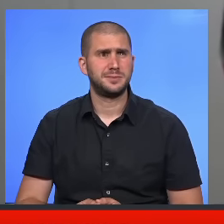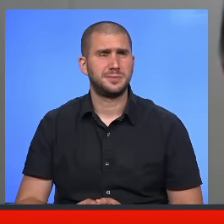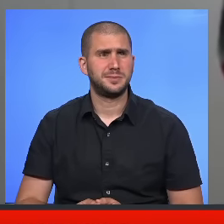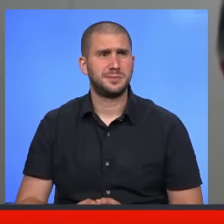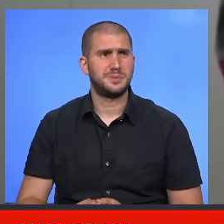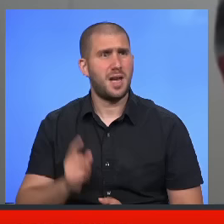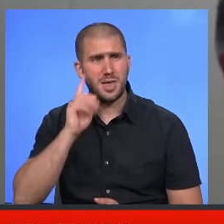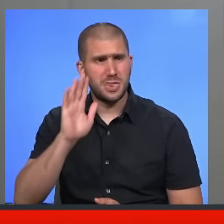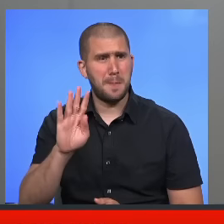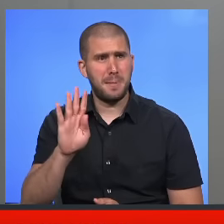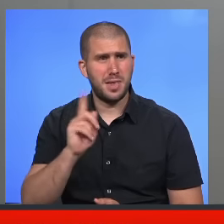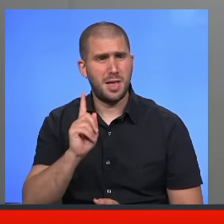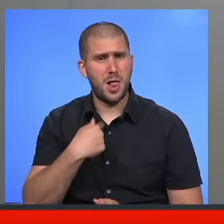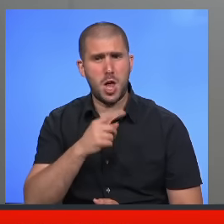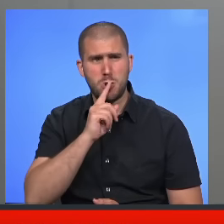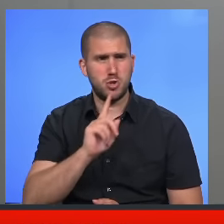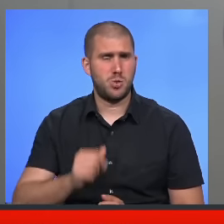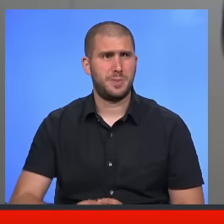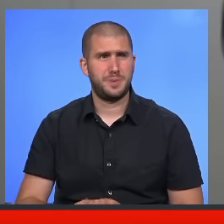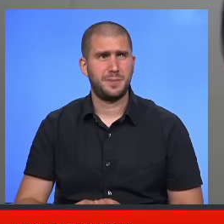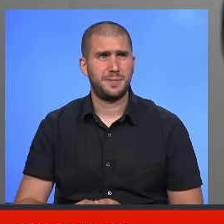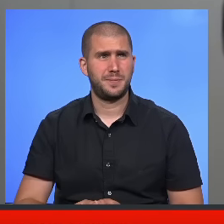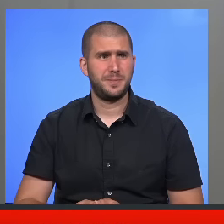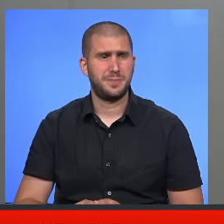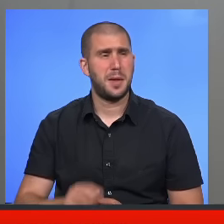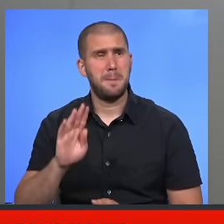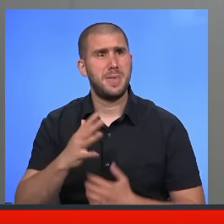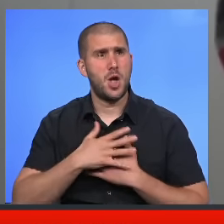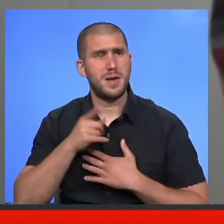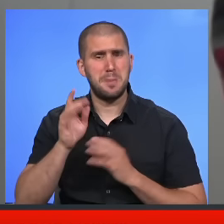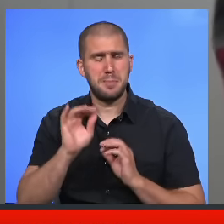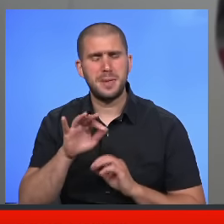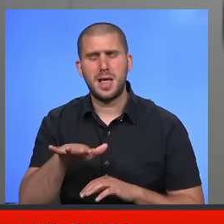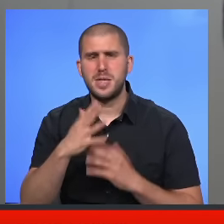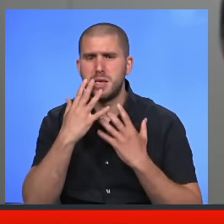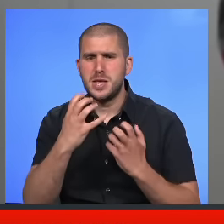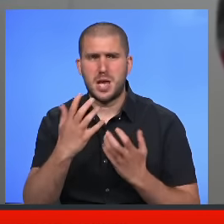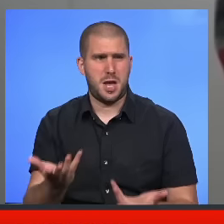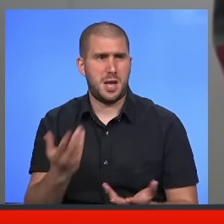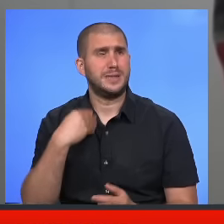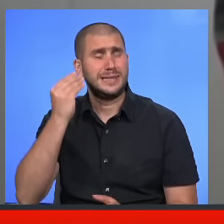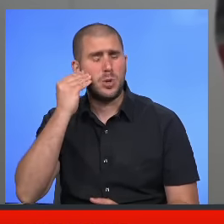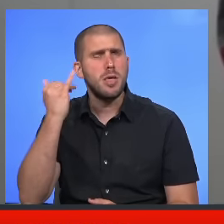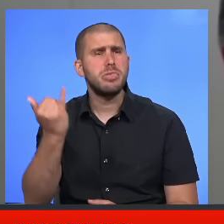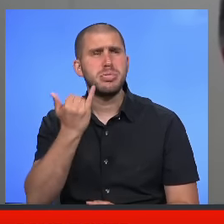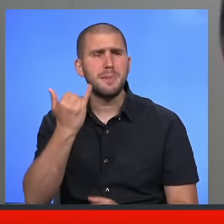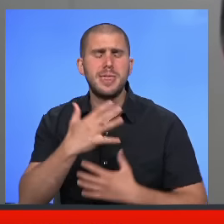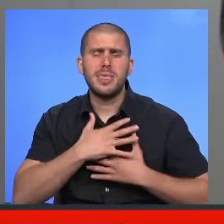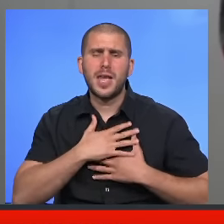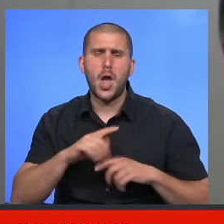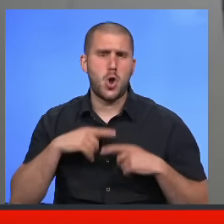אל תדאג בני, לא אעבור על זה בשתיקה. בני אהוב, אתה באמת ילד יקר. נזכור אותך תמיד ונתייגע כל